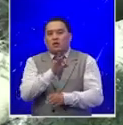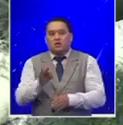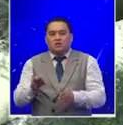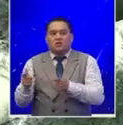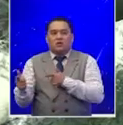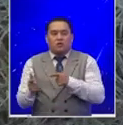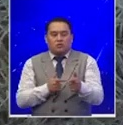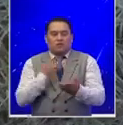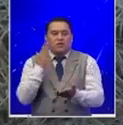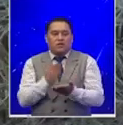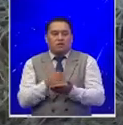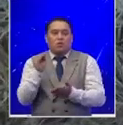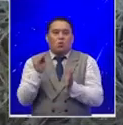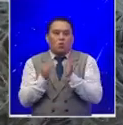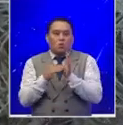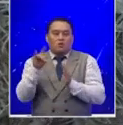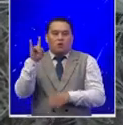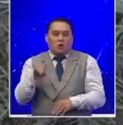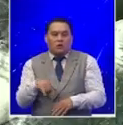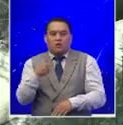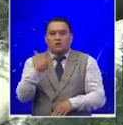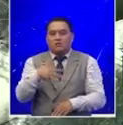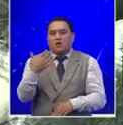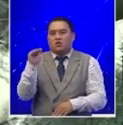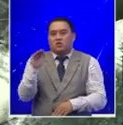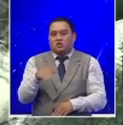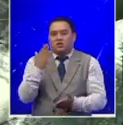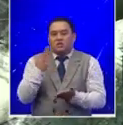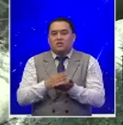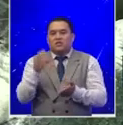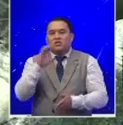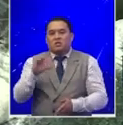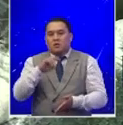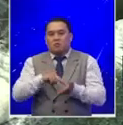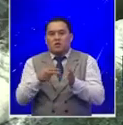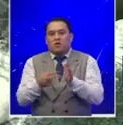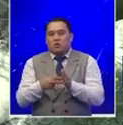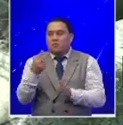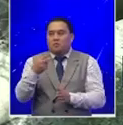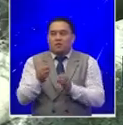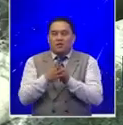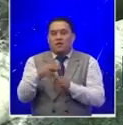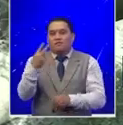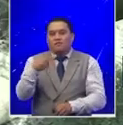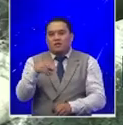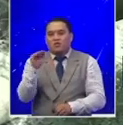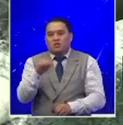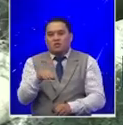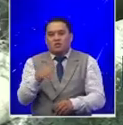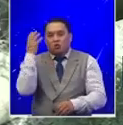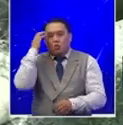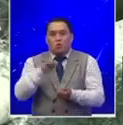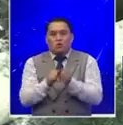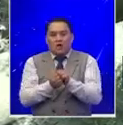Топливо сейчас на складах 35 тысяч есть. В сентябре еще планируем получить где-то 15-20 тысяч тонн угля. Итого на